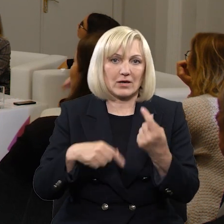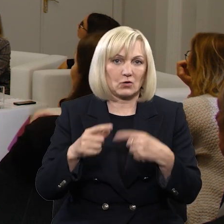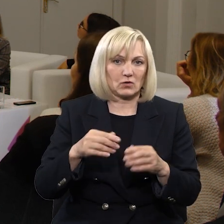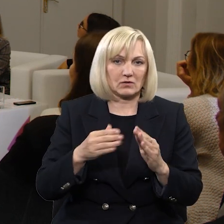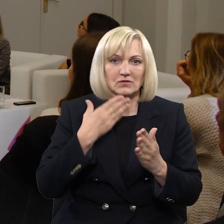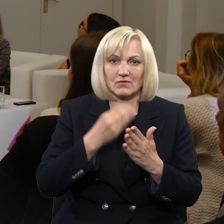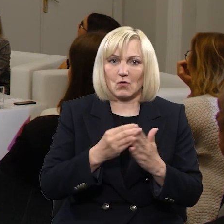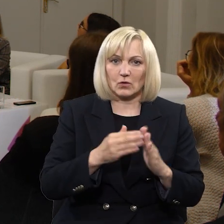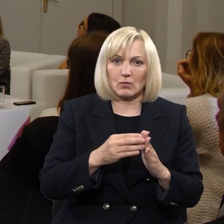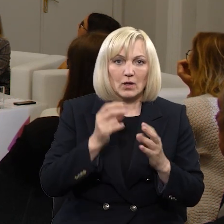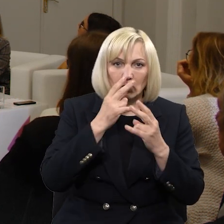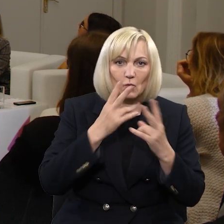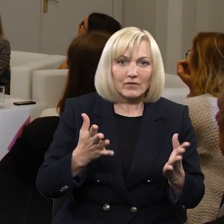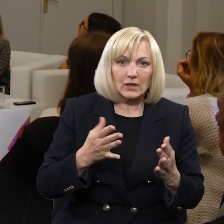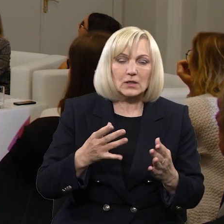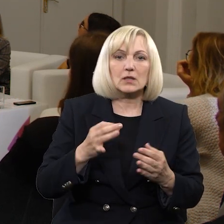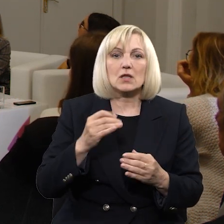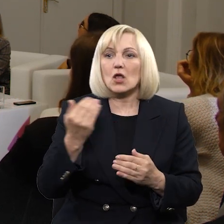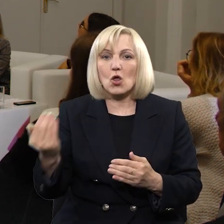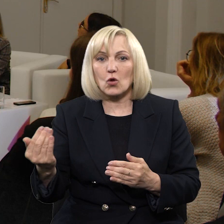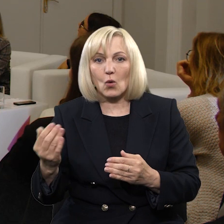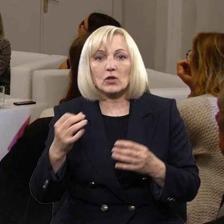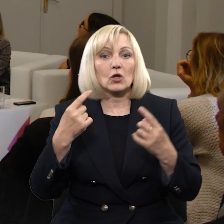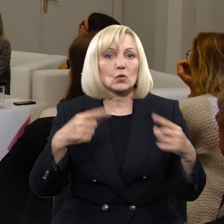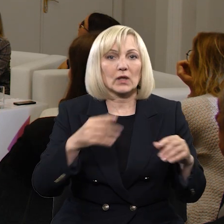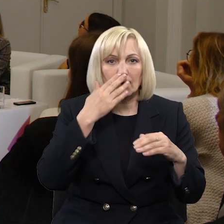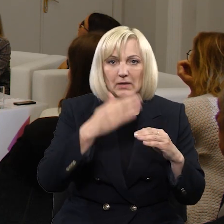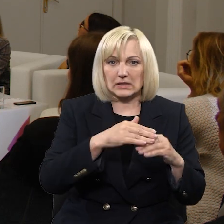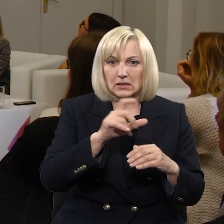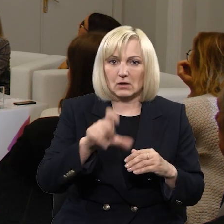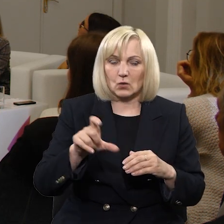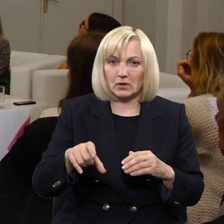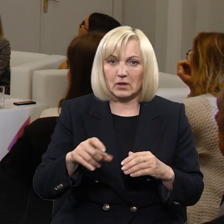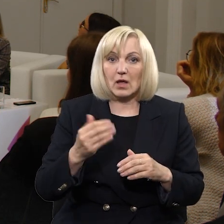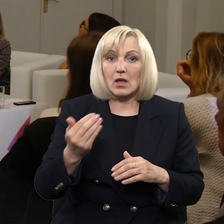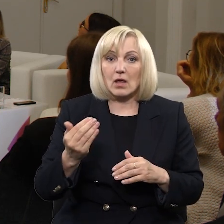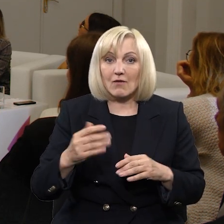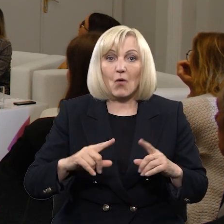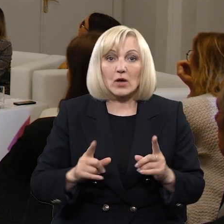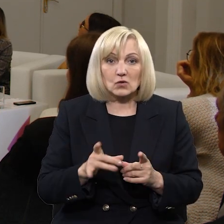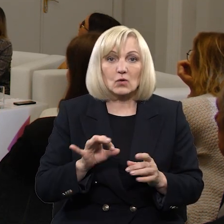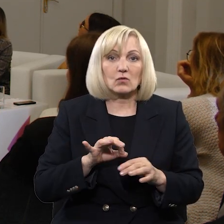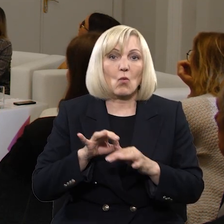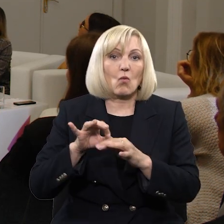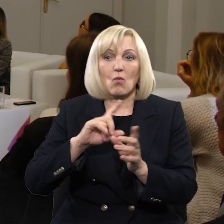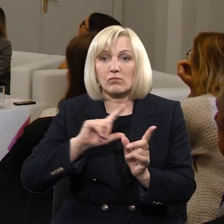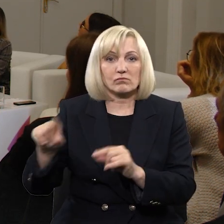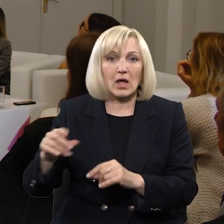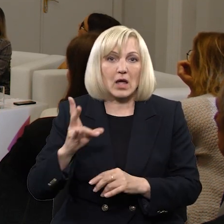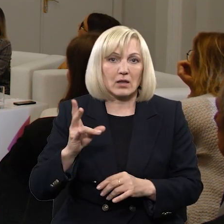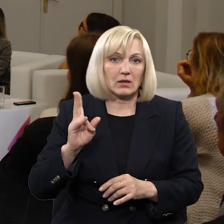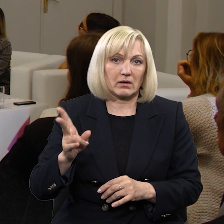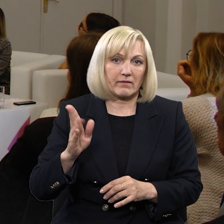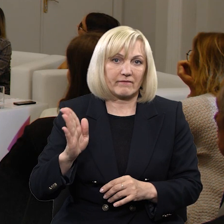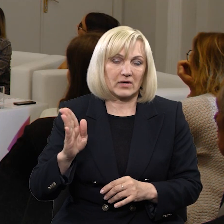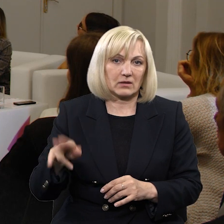в свой дом не увидеть неё ни других близких людей его арестуют и уведут нквдшники